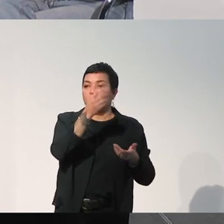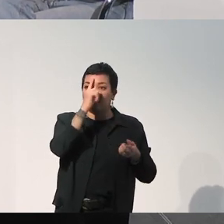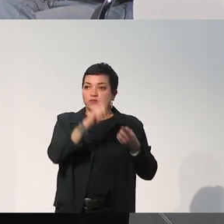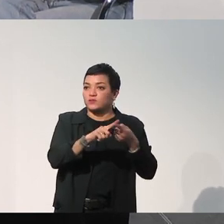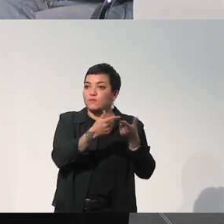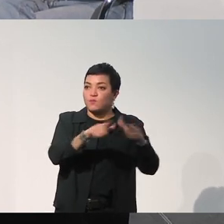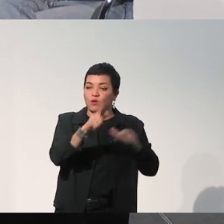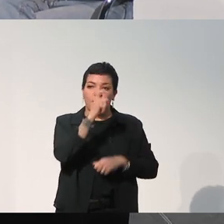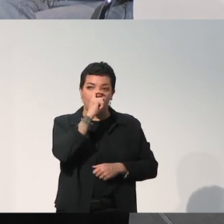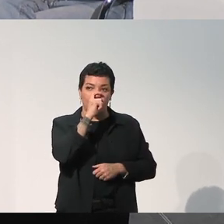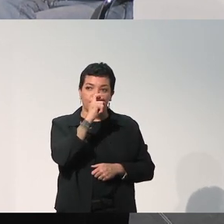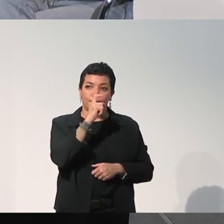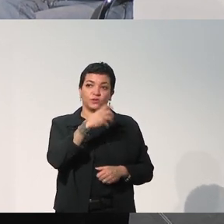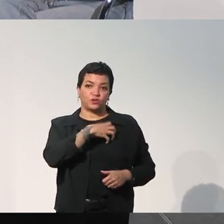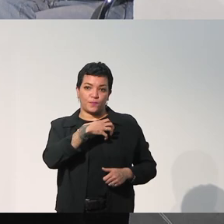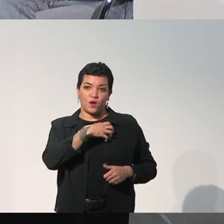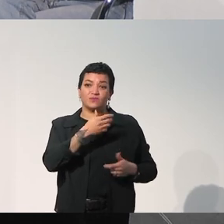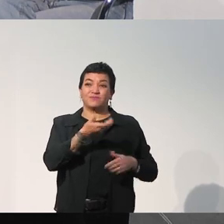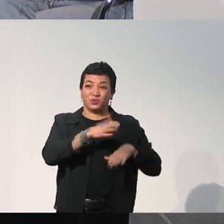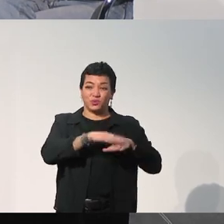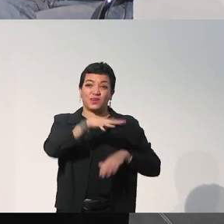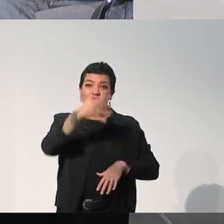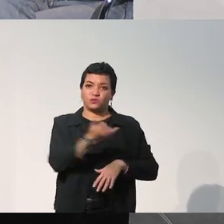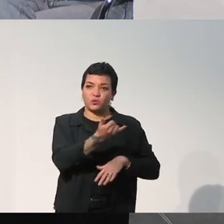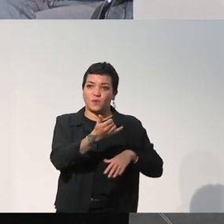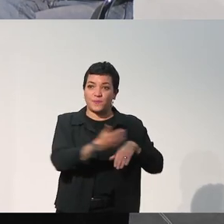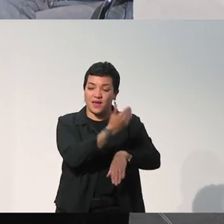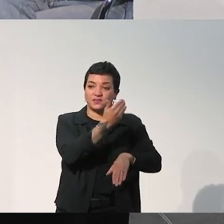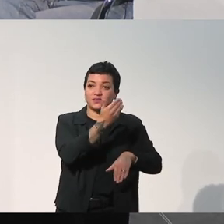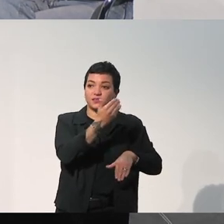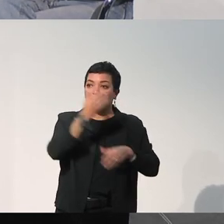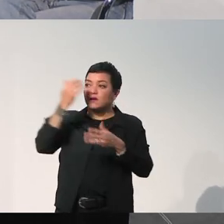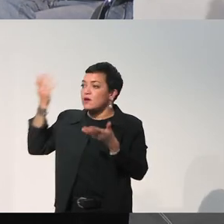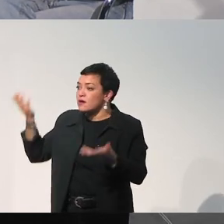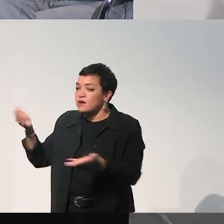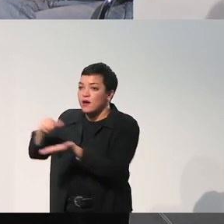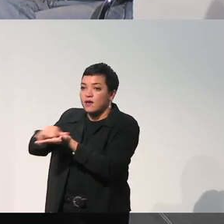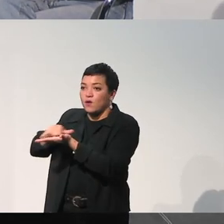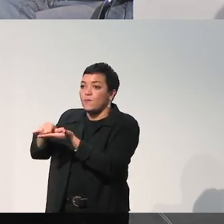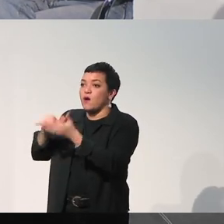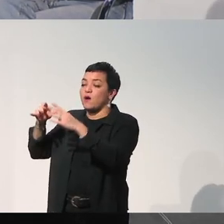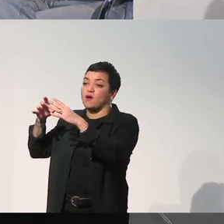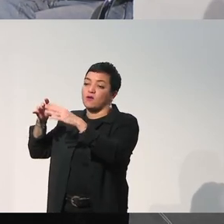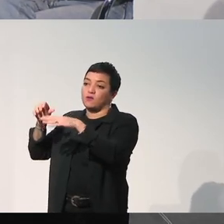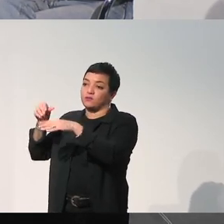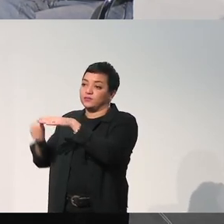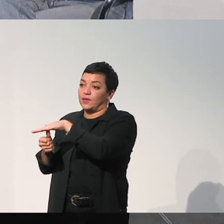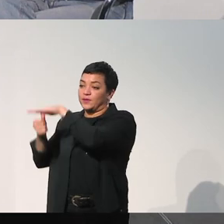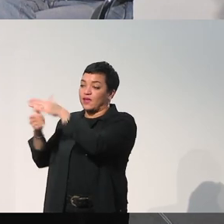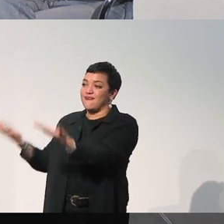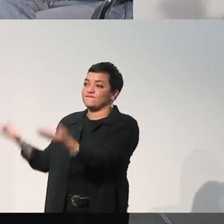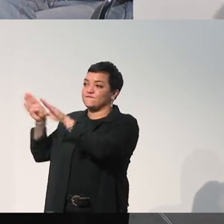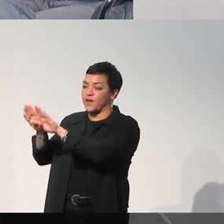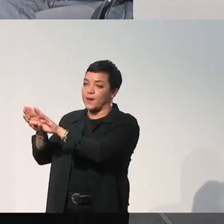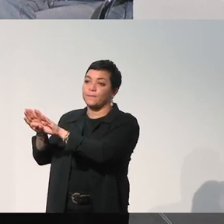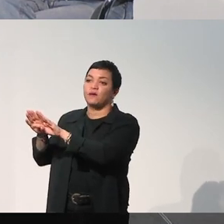Sorbonne, mais donc 15 jours après l'arrivée de vos parents à Paris, l'aéroport de Beyrouth fermé. Début d'une guerre